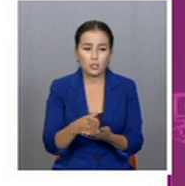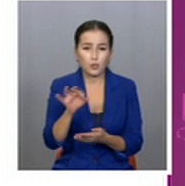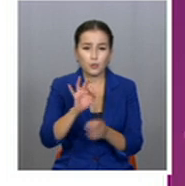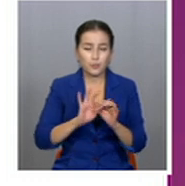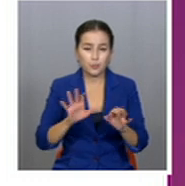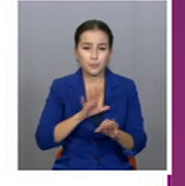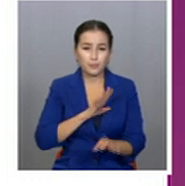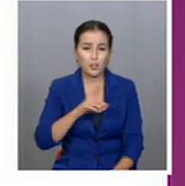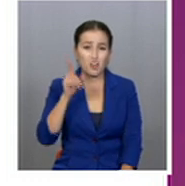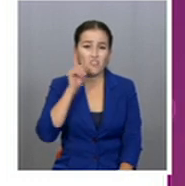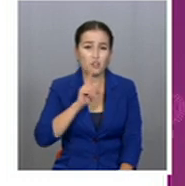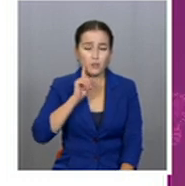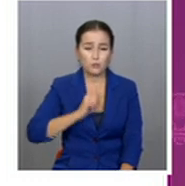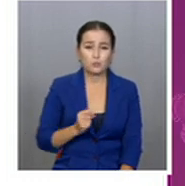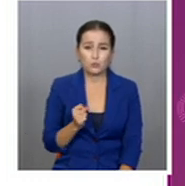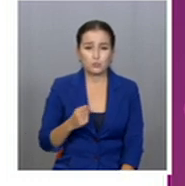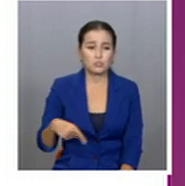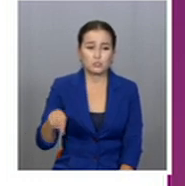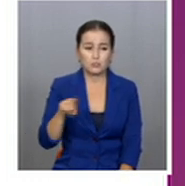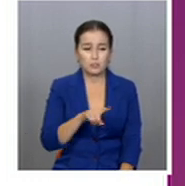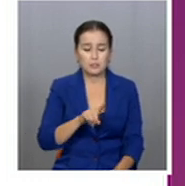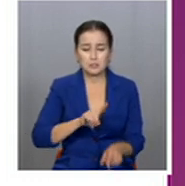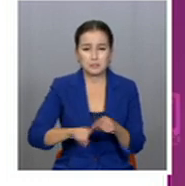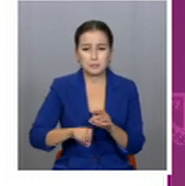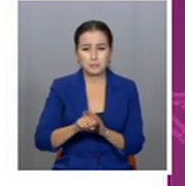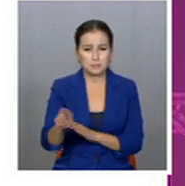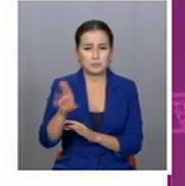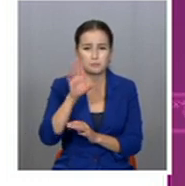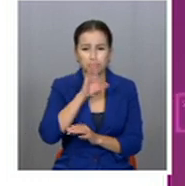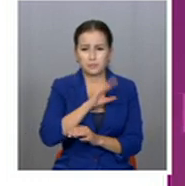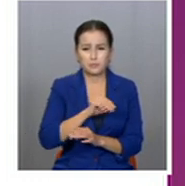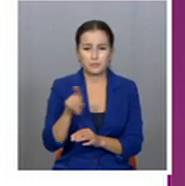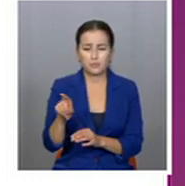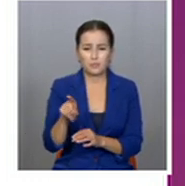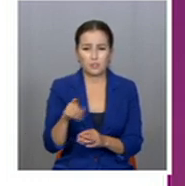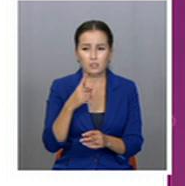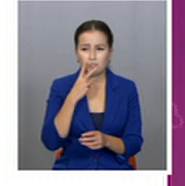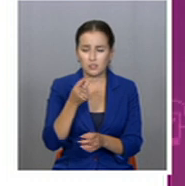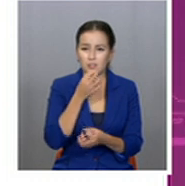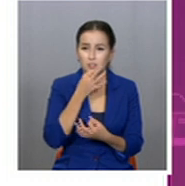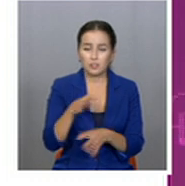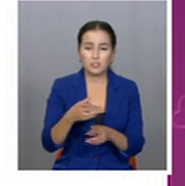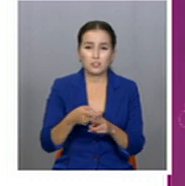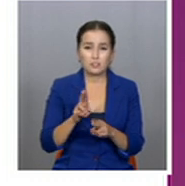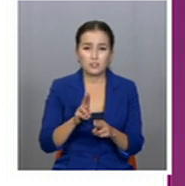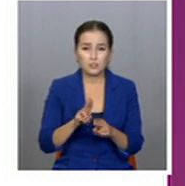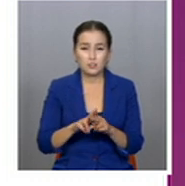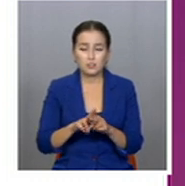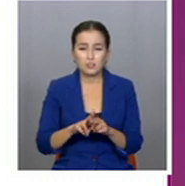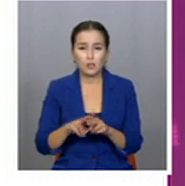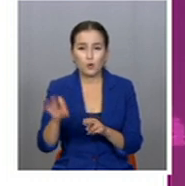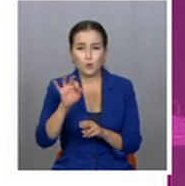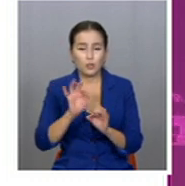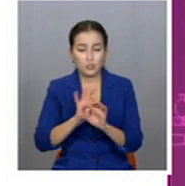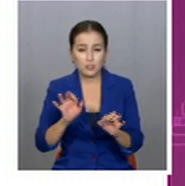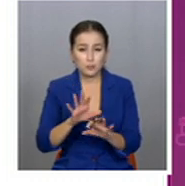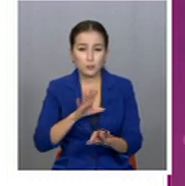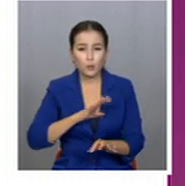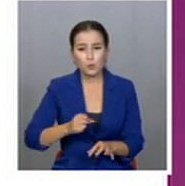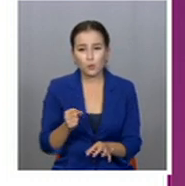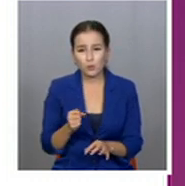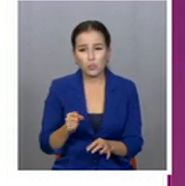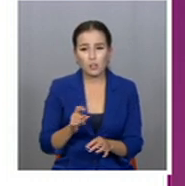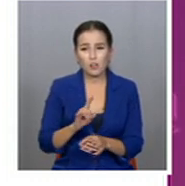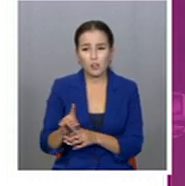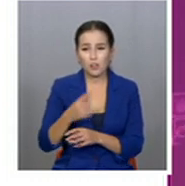уақытша достарды жем таусылса жалт беретін тауыққа теңеп, сезім мен лирикаға азаматтық үн қосады. Дос сатқындығын